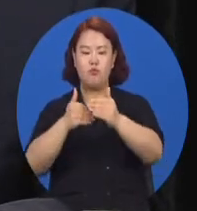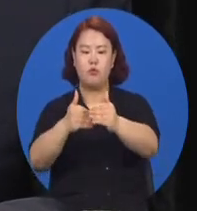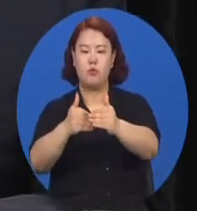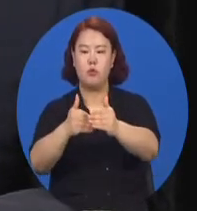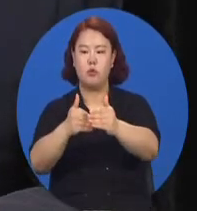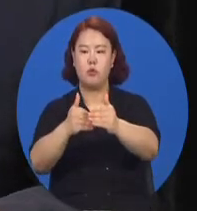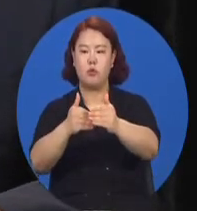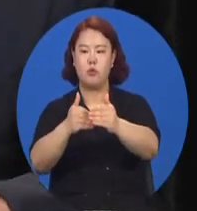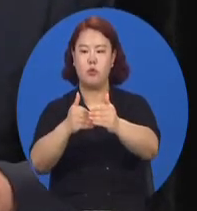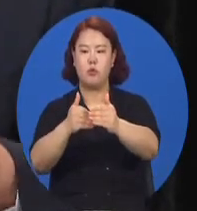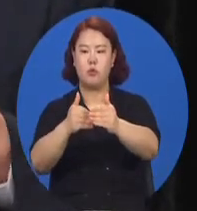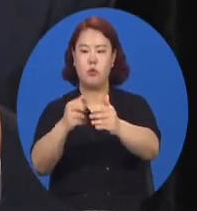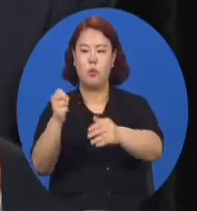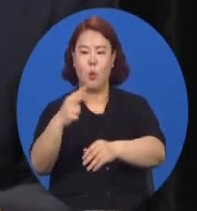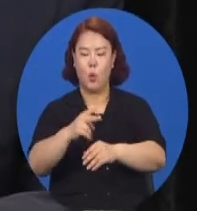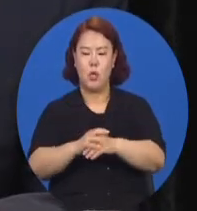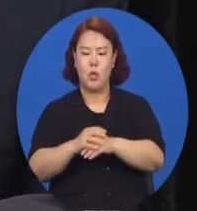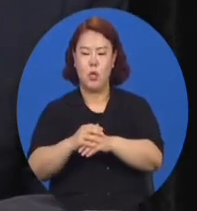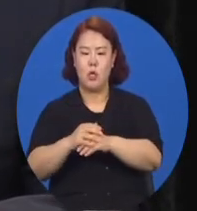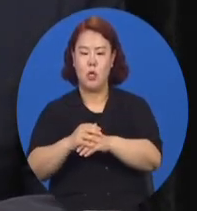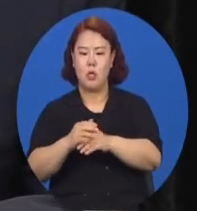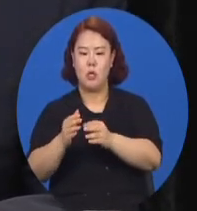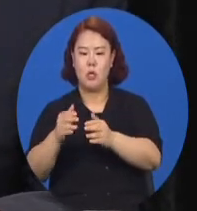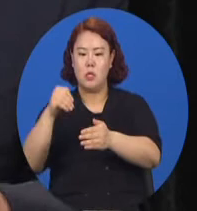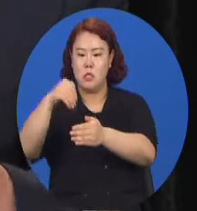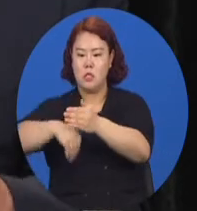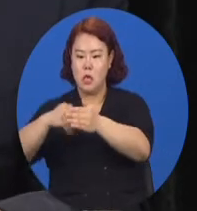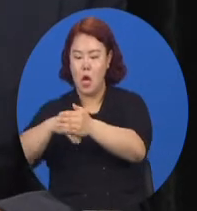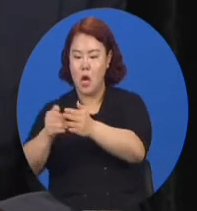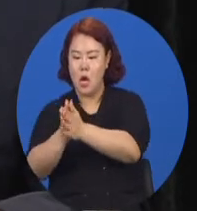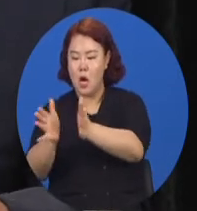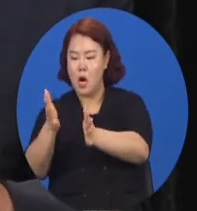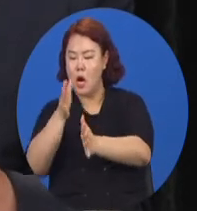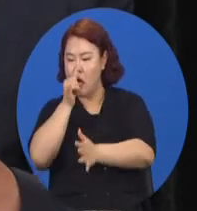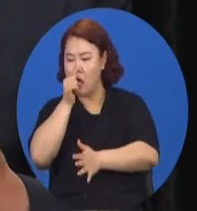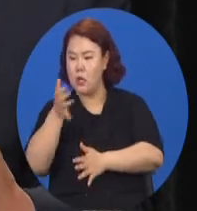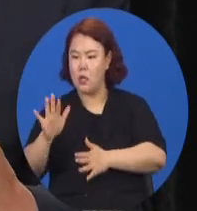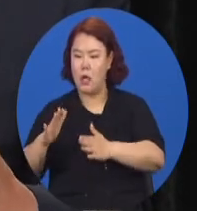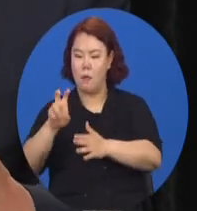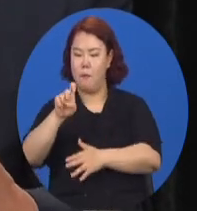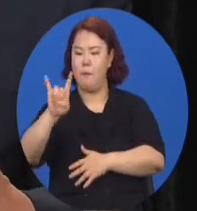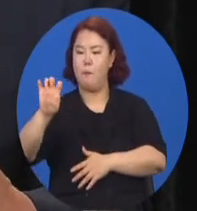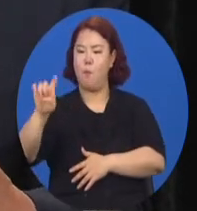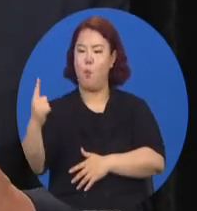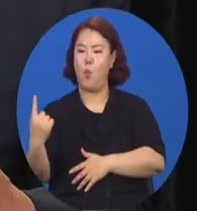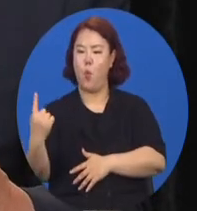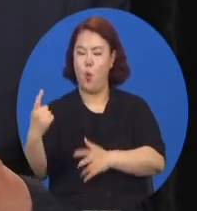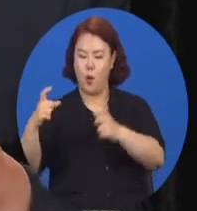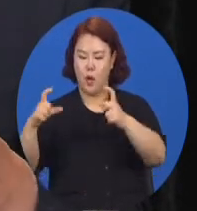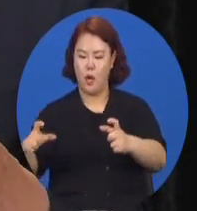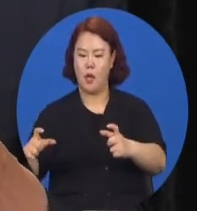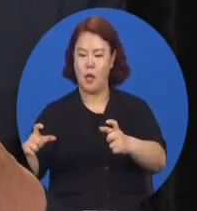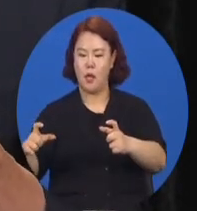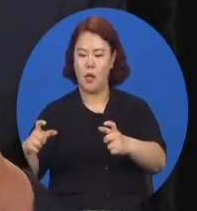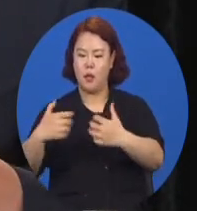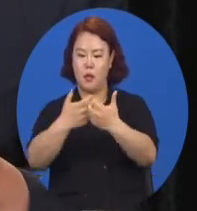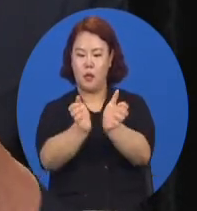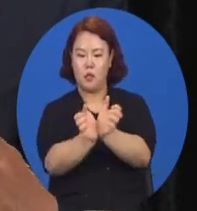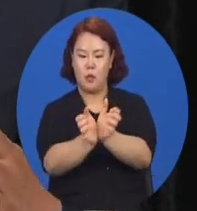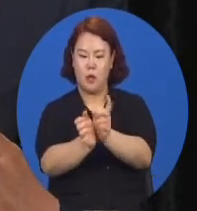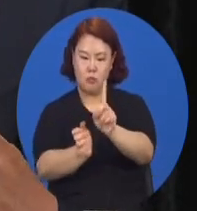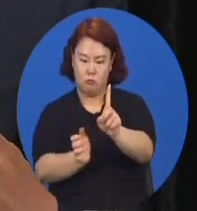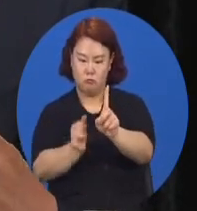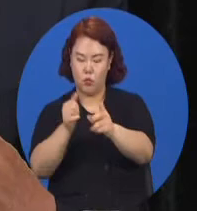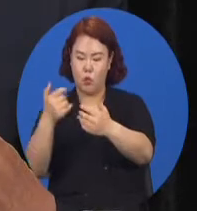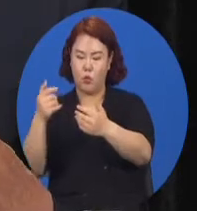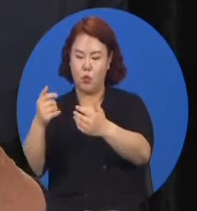하고 시행 과정까지 들어갔었는데 그 매포 지역에 이제 그 단체들이 한쪽은 반대한